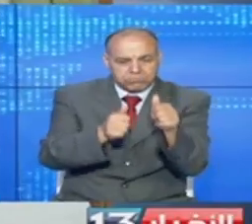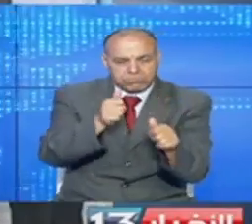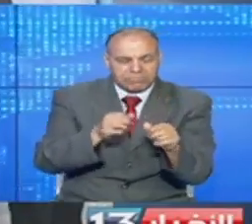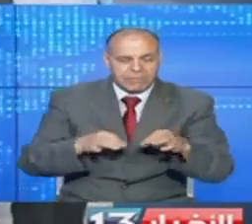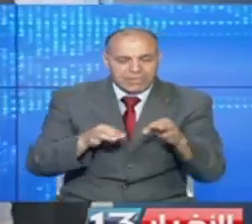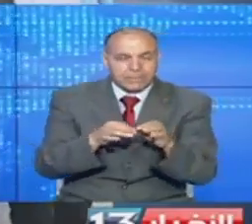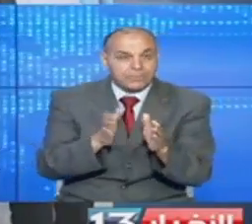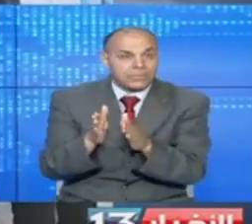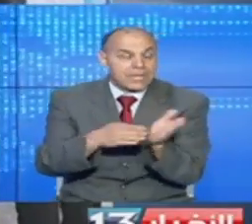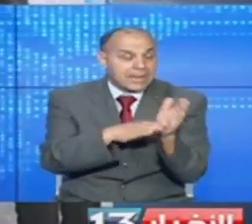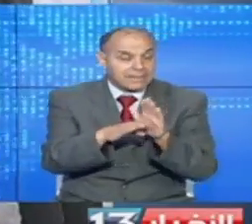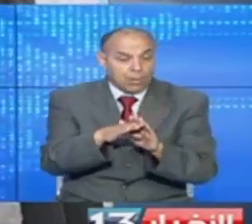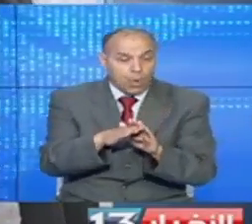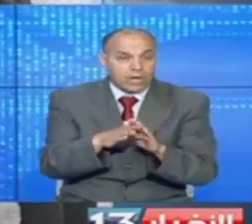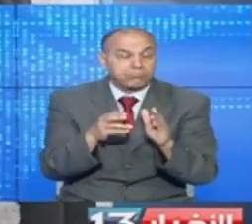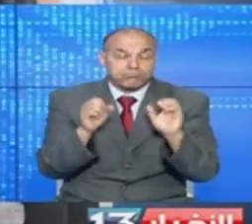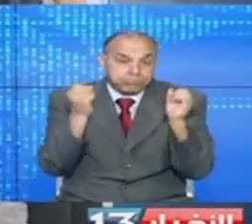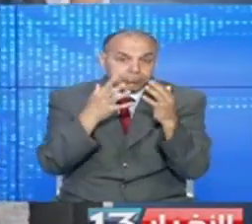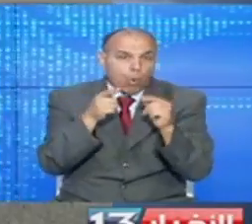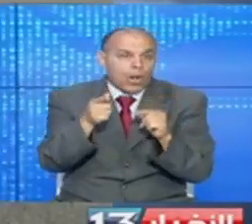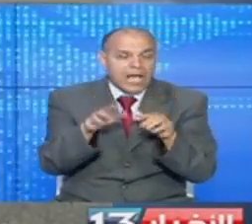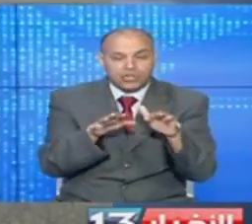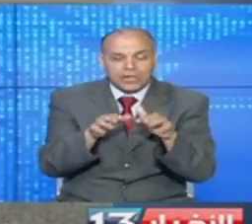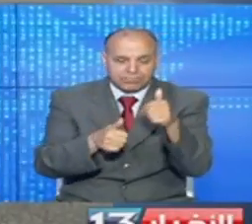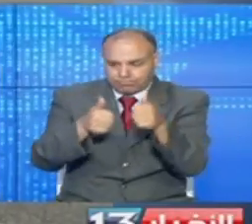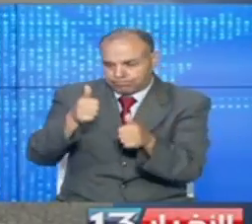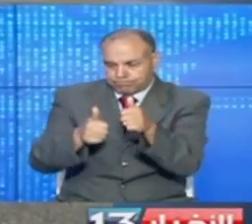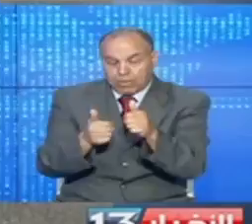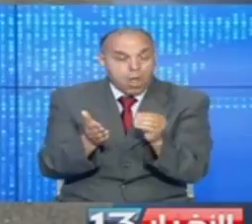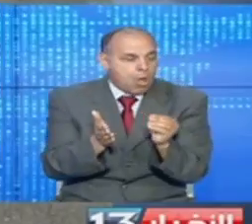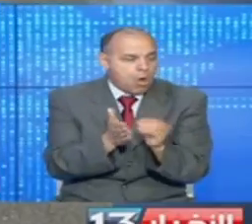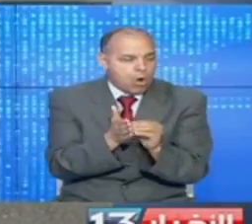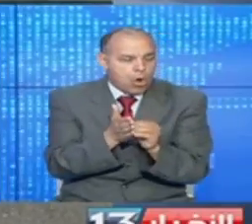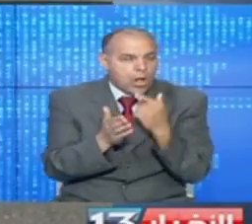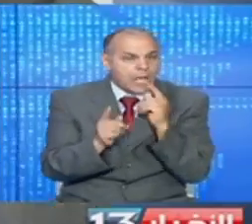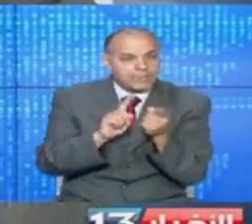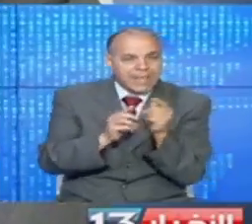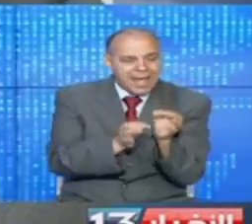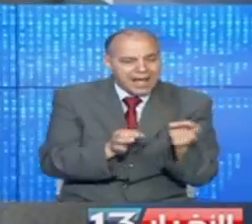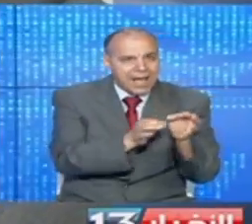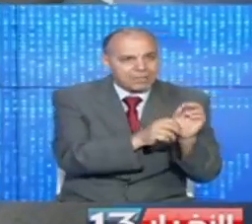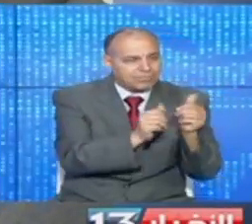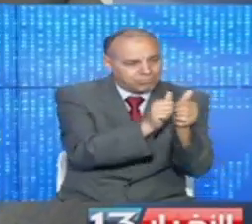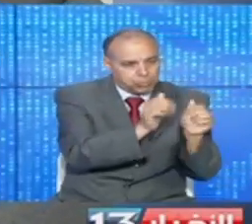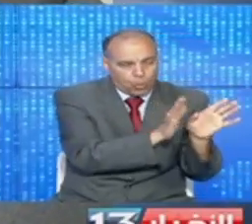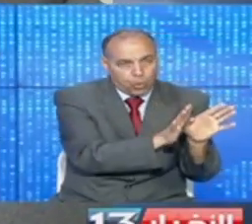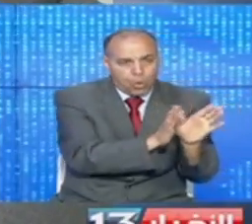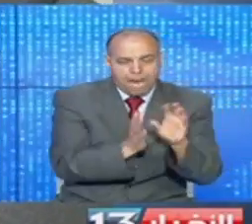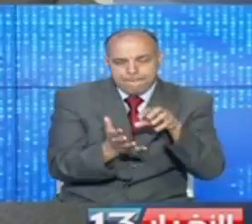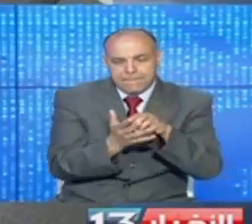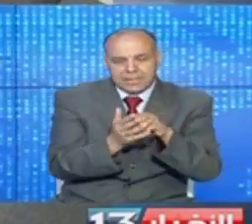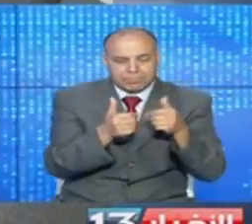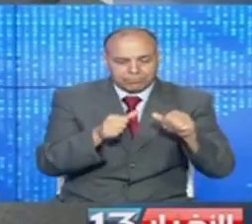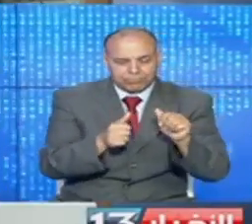القاعة. وتوقيا من أي طارئ أثناء إجراء الامتحانات تم أيضا تخصيص قاعة للعزل ومركز